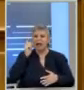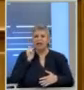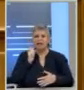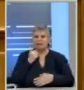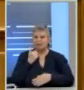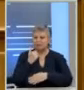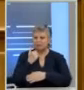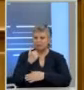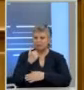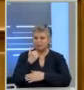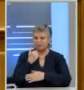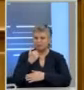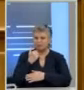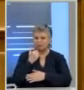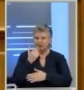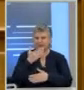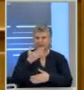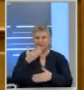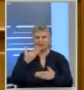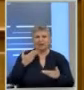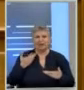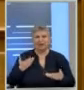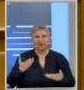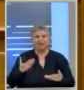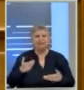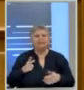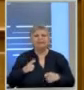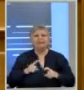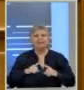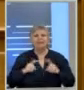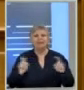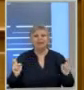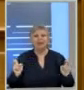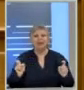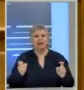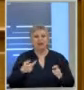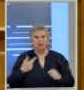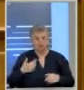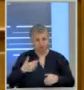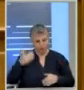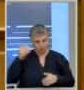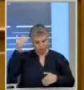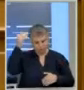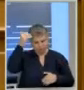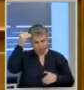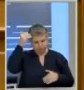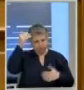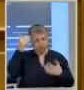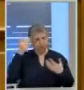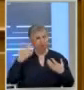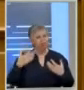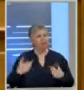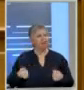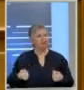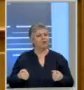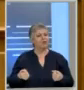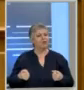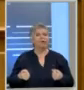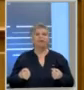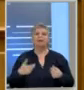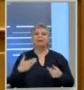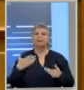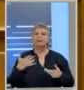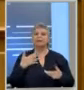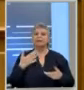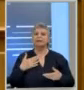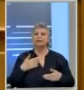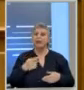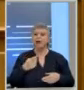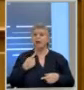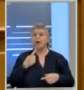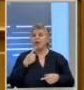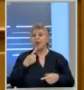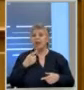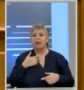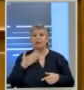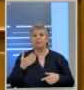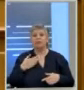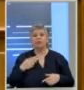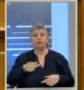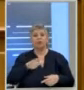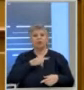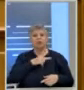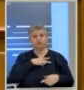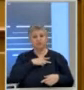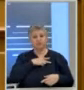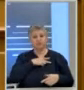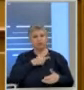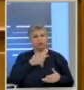ντροπή, είναι αυτή η εσωτερική φωνή που μας υποδεικνύει το σωστό δρόμο και μας αναγκάζει να αναμετρηθούμε